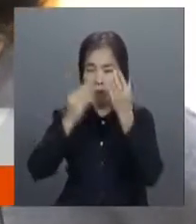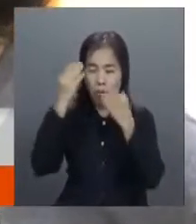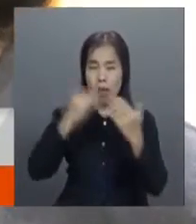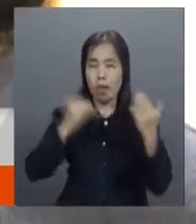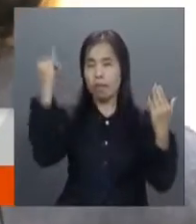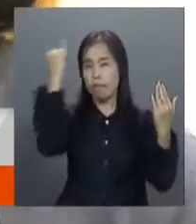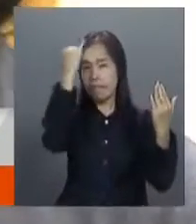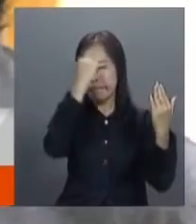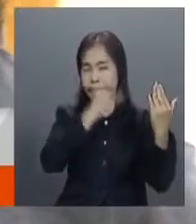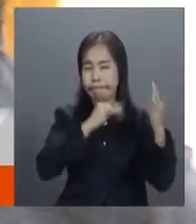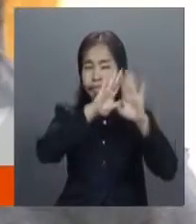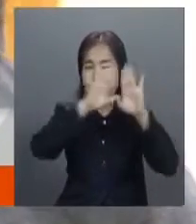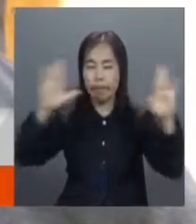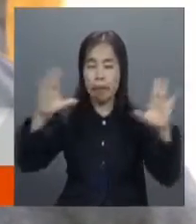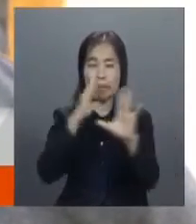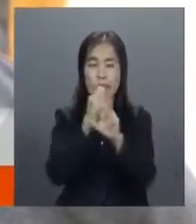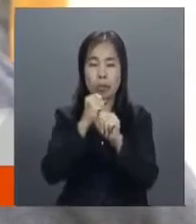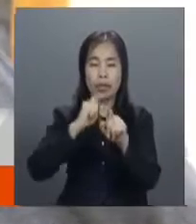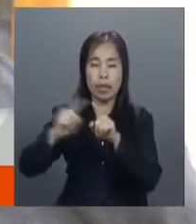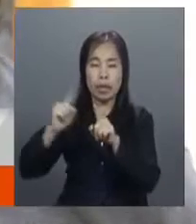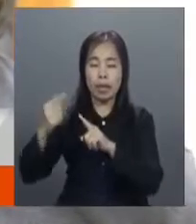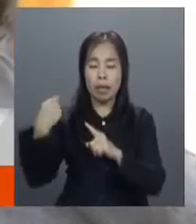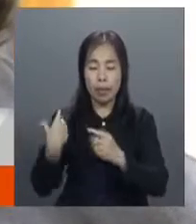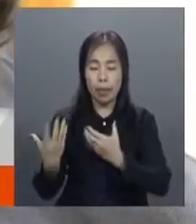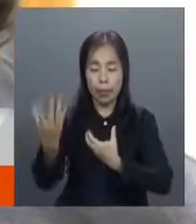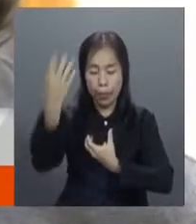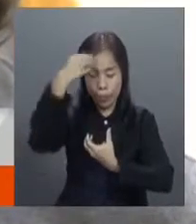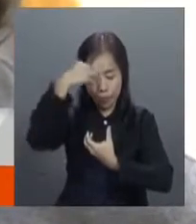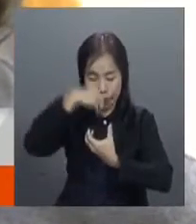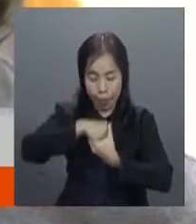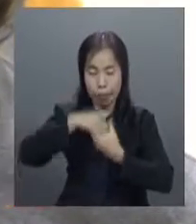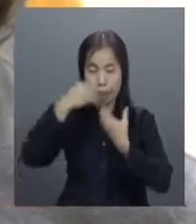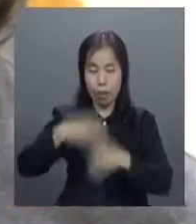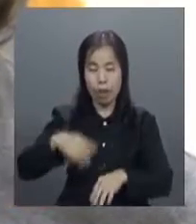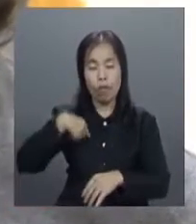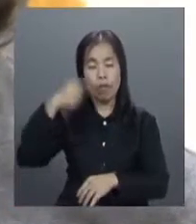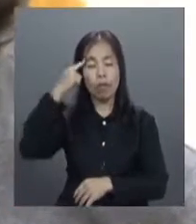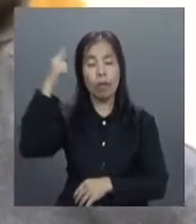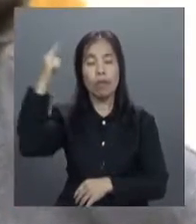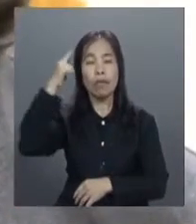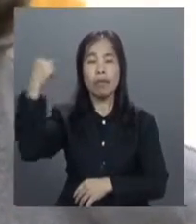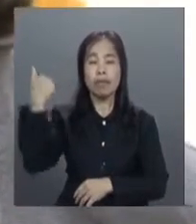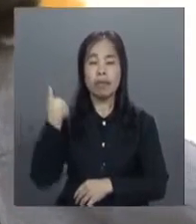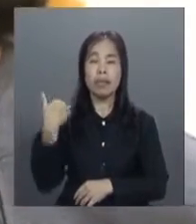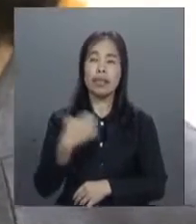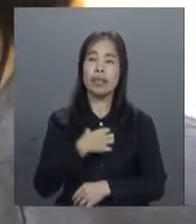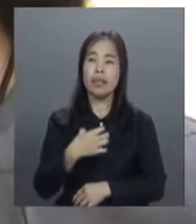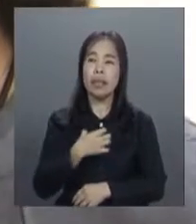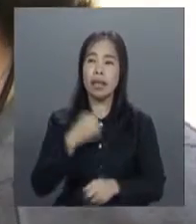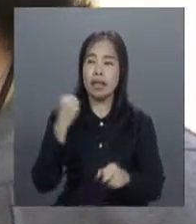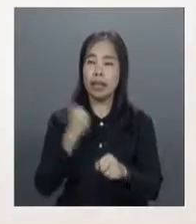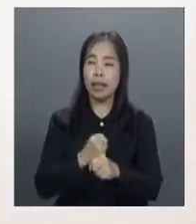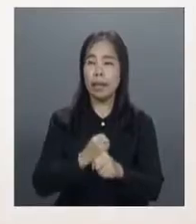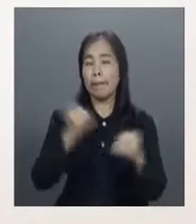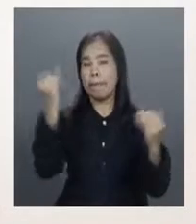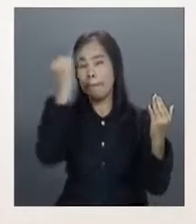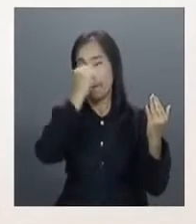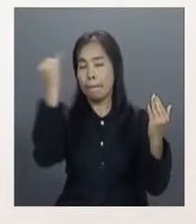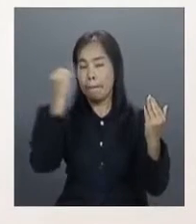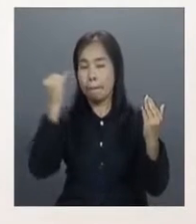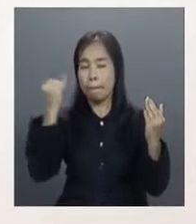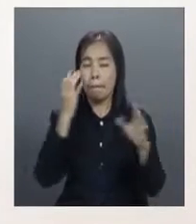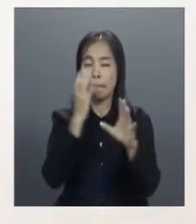มันก็ซึมซับมันก็กลายเป็นความใฝ่ฝันอย่างหนึ่งที่แหมเราเรียนจิตรกรรมมานะถ้าเกิดใน